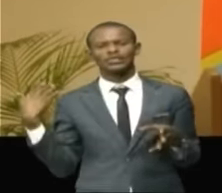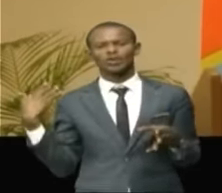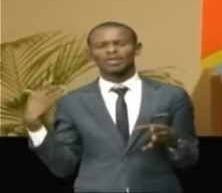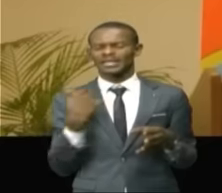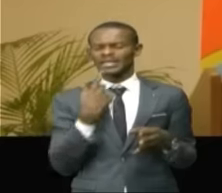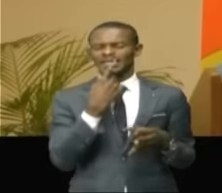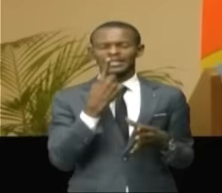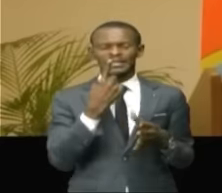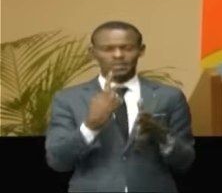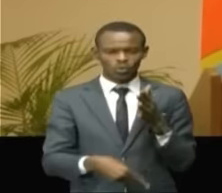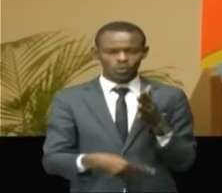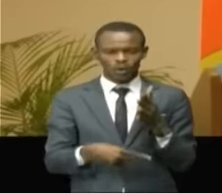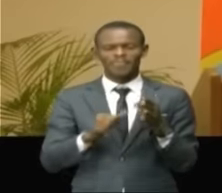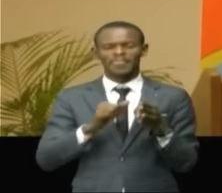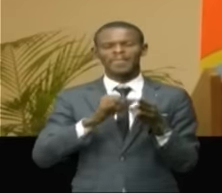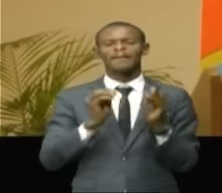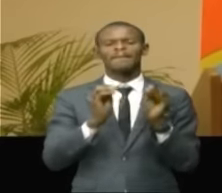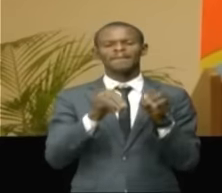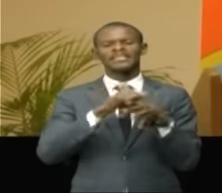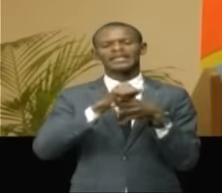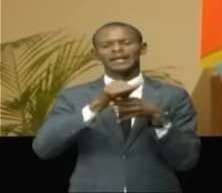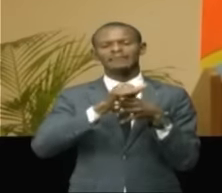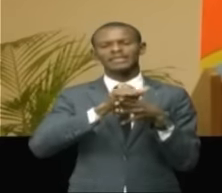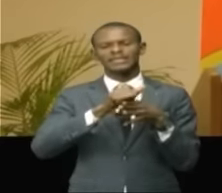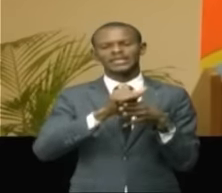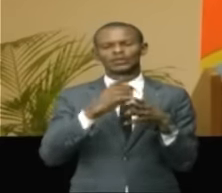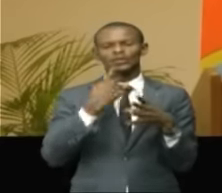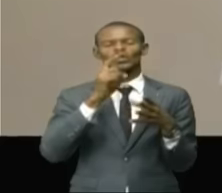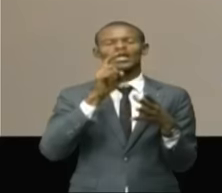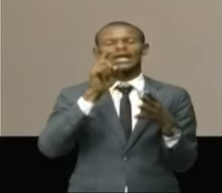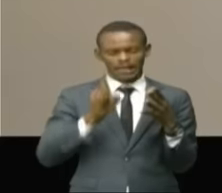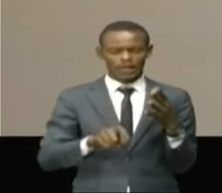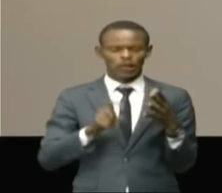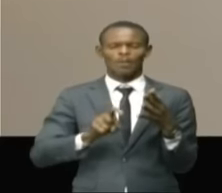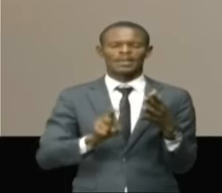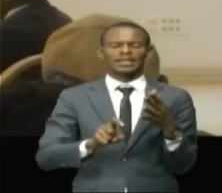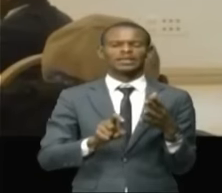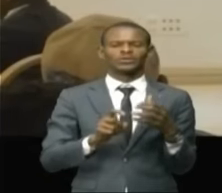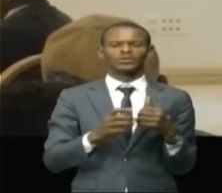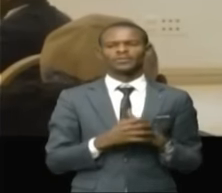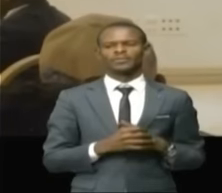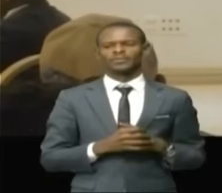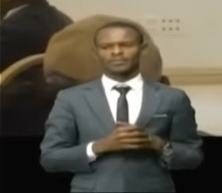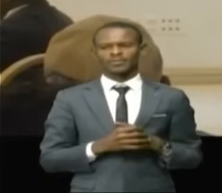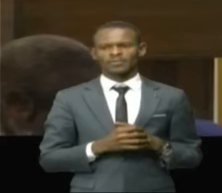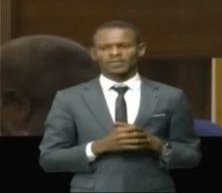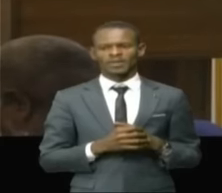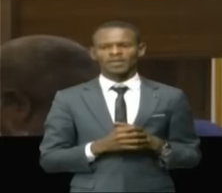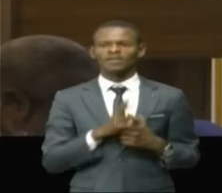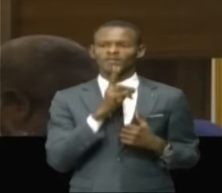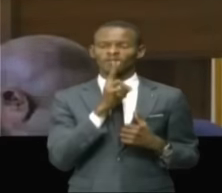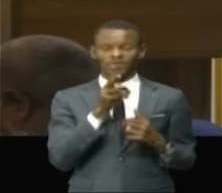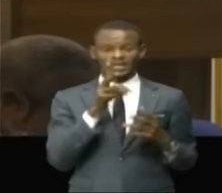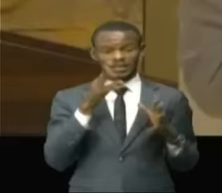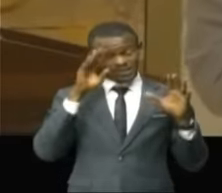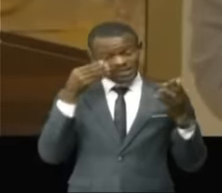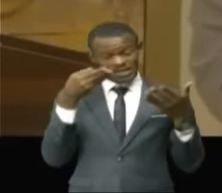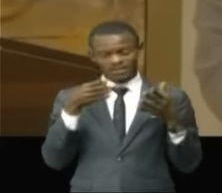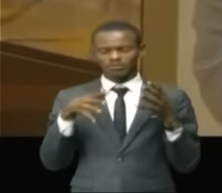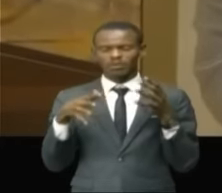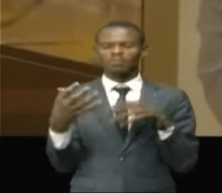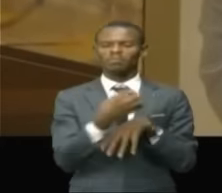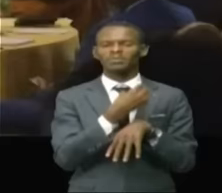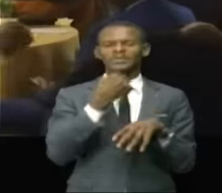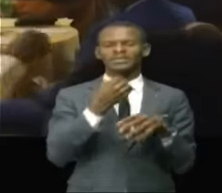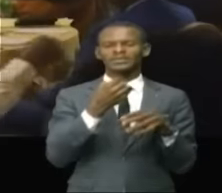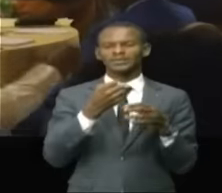la mise en application de nos recommandations permanentes. Il s'est dénoté que les engagements pris par les parties prenantes prouvent